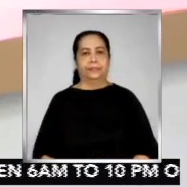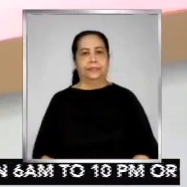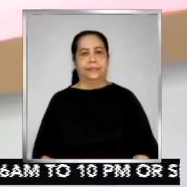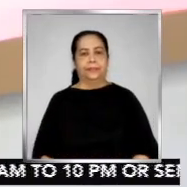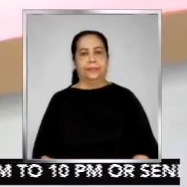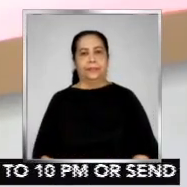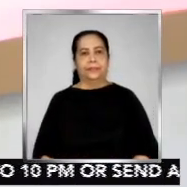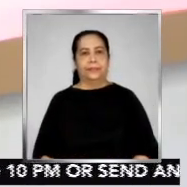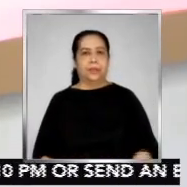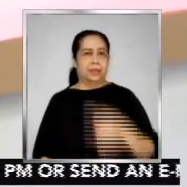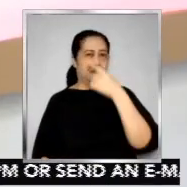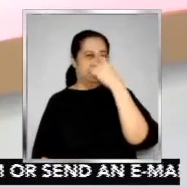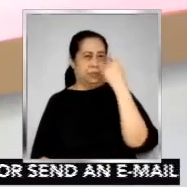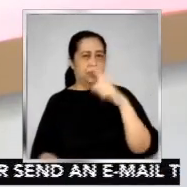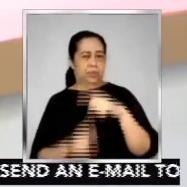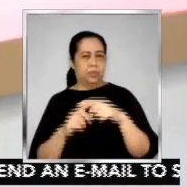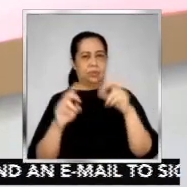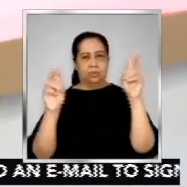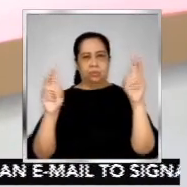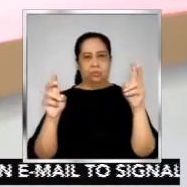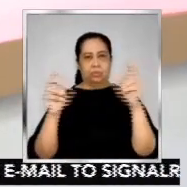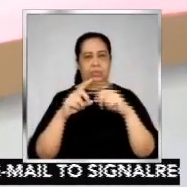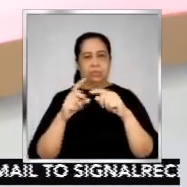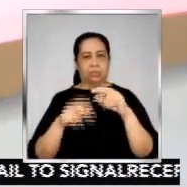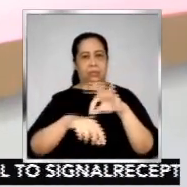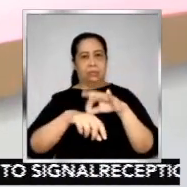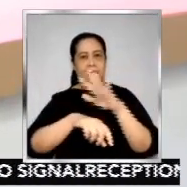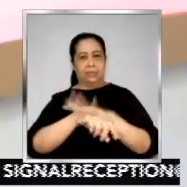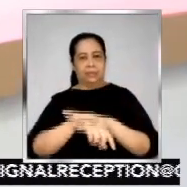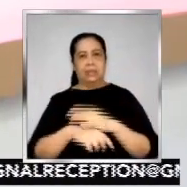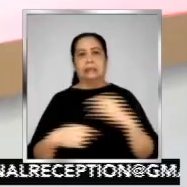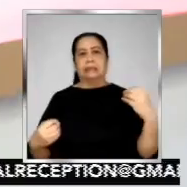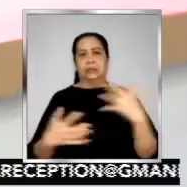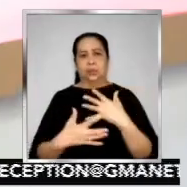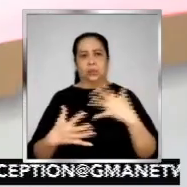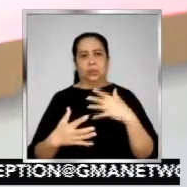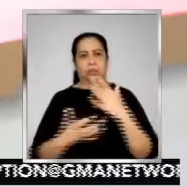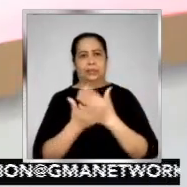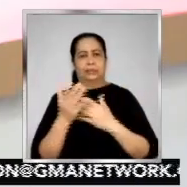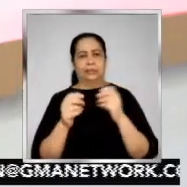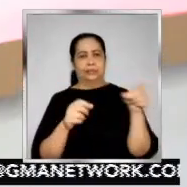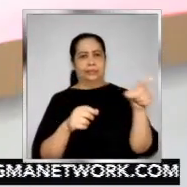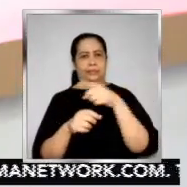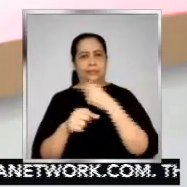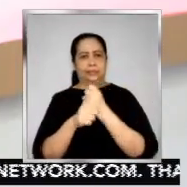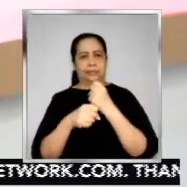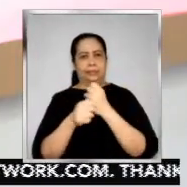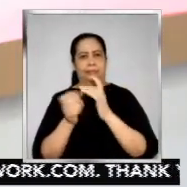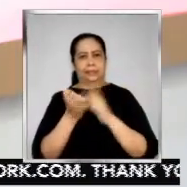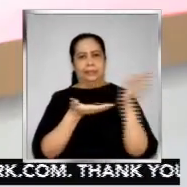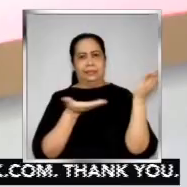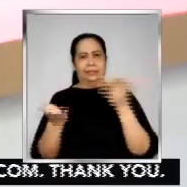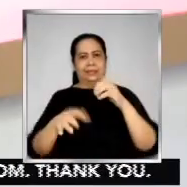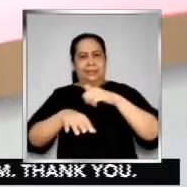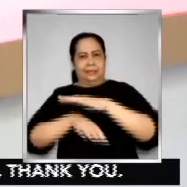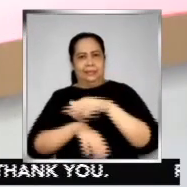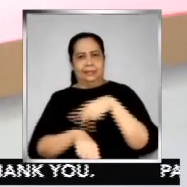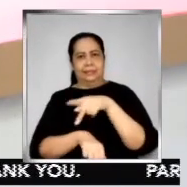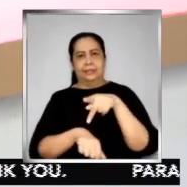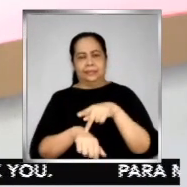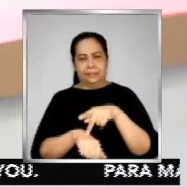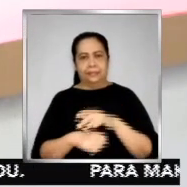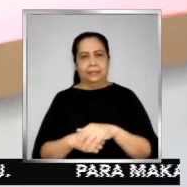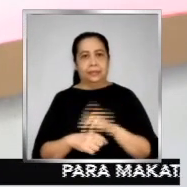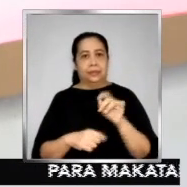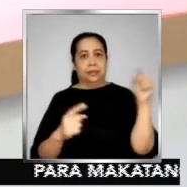Dahil daw sa kontrobersiya ng Dengvaxia, takot ang ilang vaccine manufacturer na magpadala ng bakuna sa Pilipinas. Yan ay hanggang